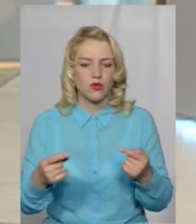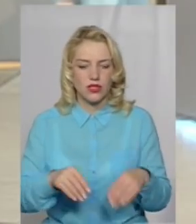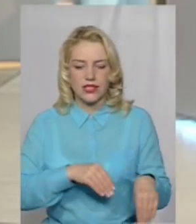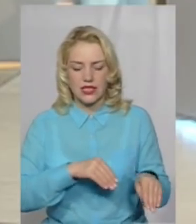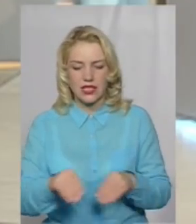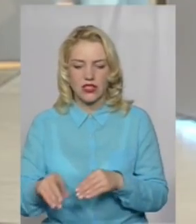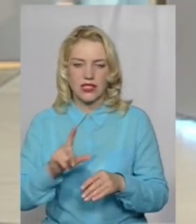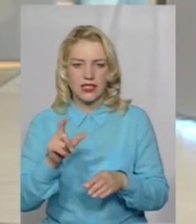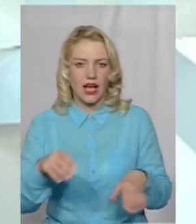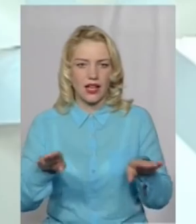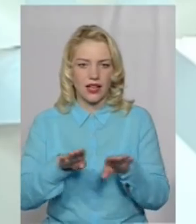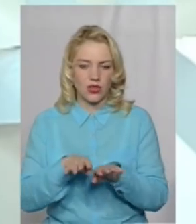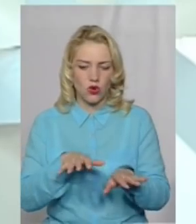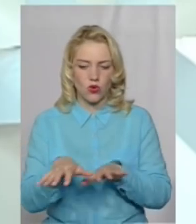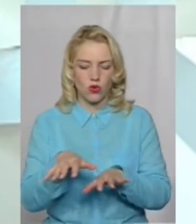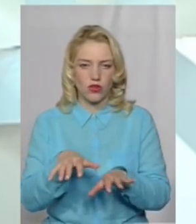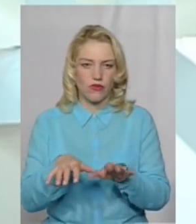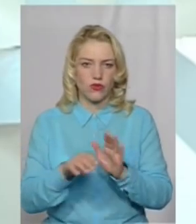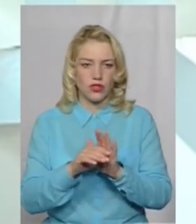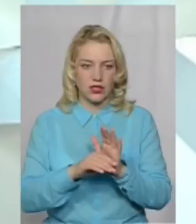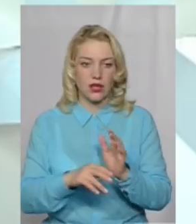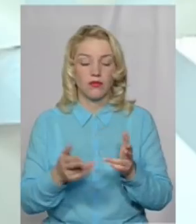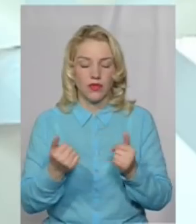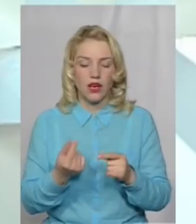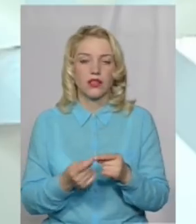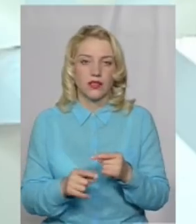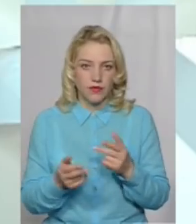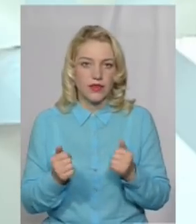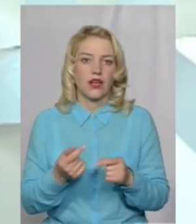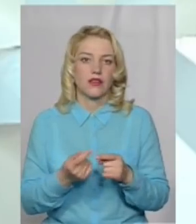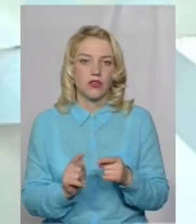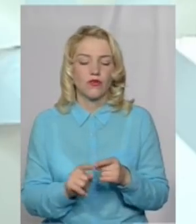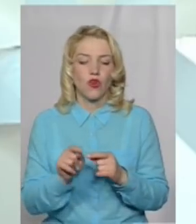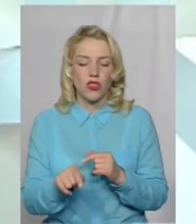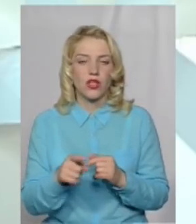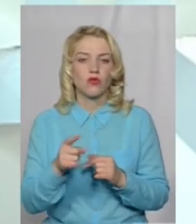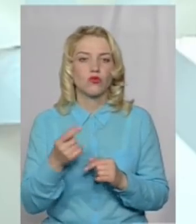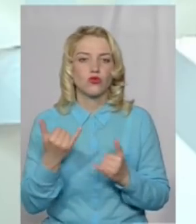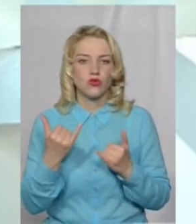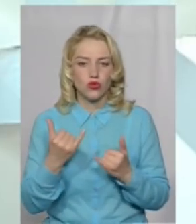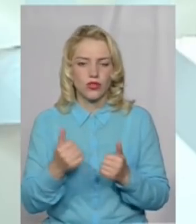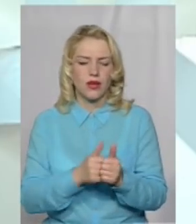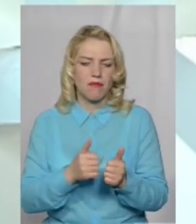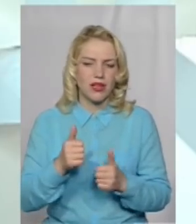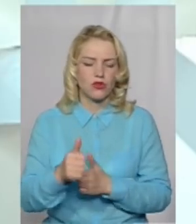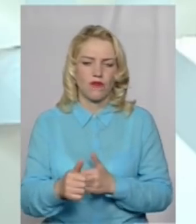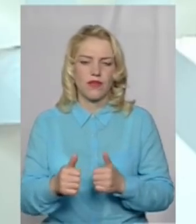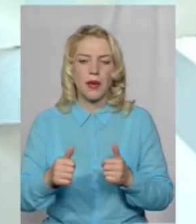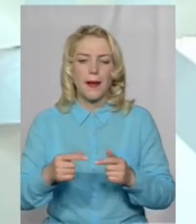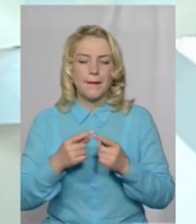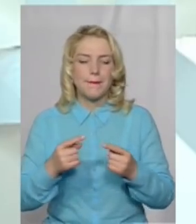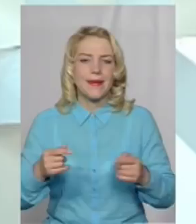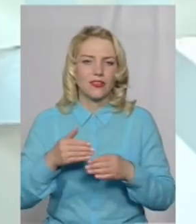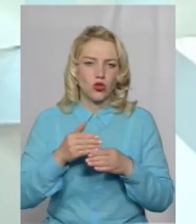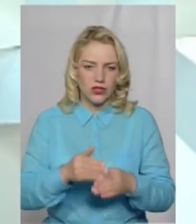закритою кореневою системою? Так. Це саме вони, так? Так, саме вони, тому що сьогодні, ну, передові методи лісовідтворення, вони